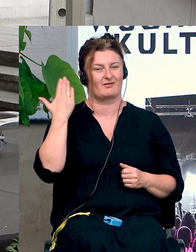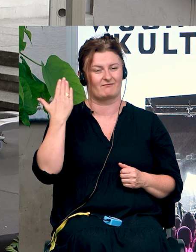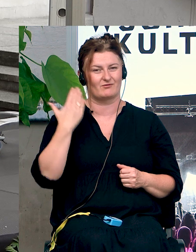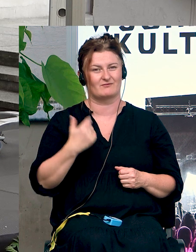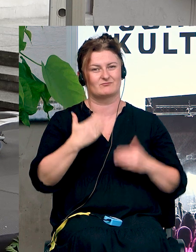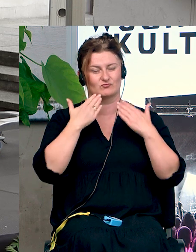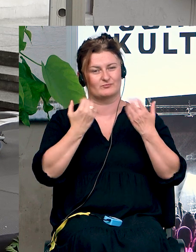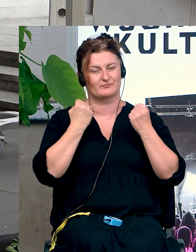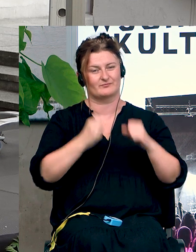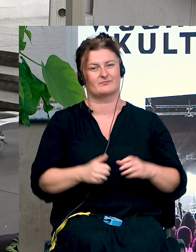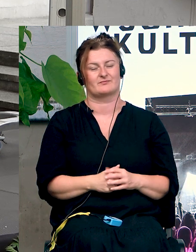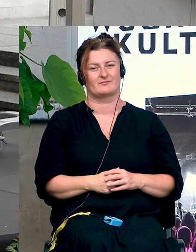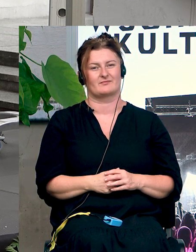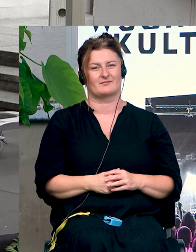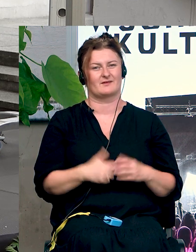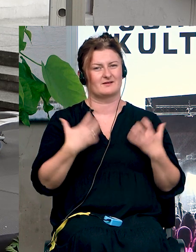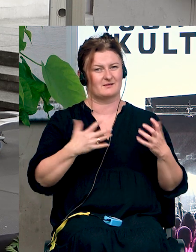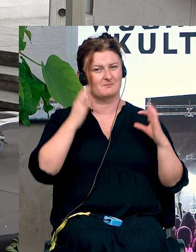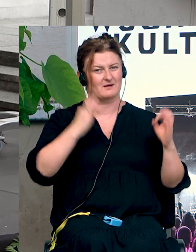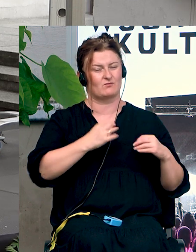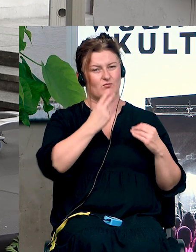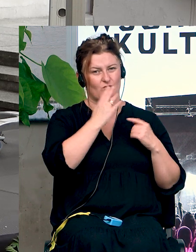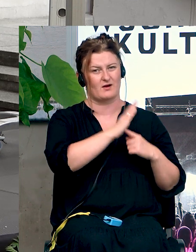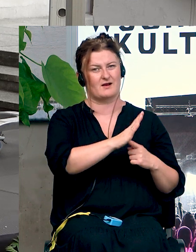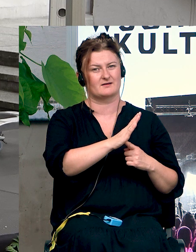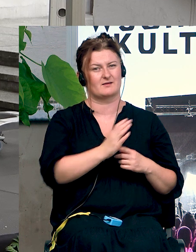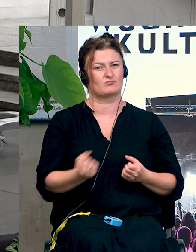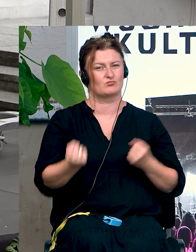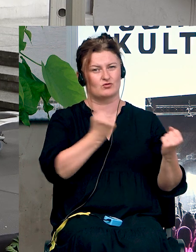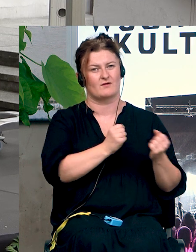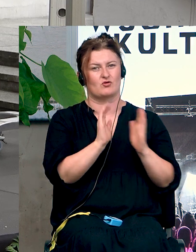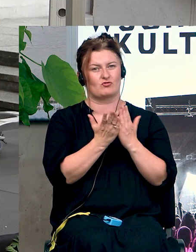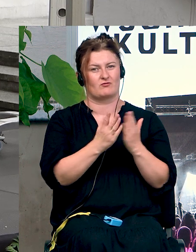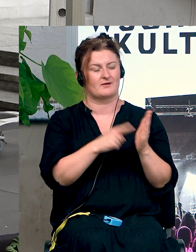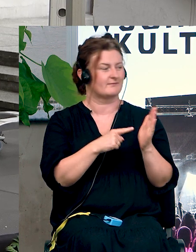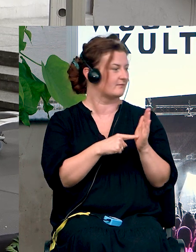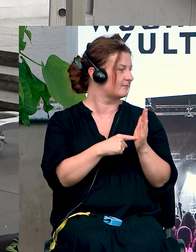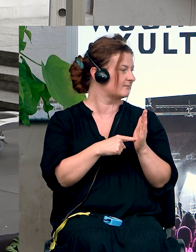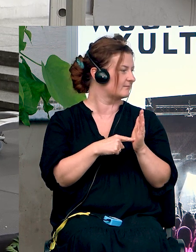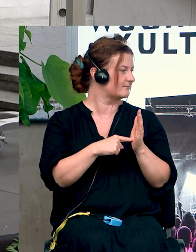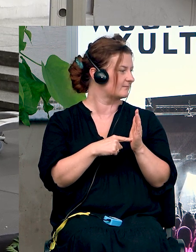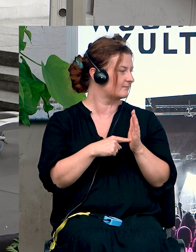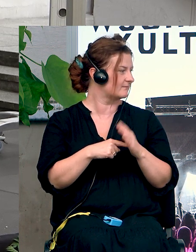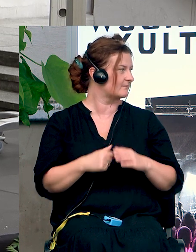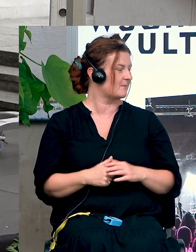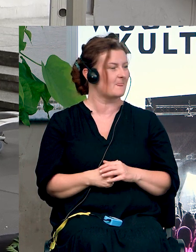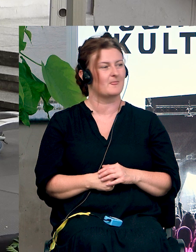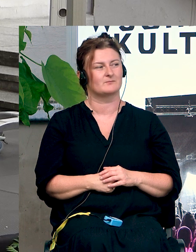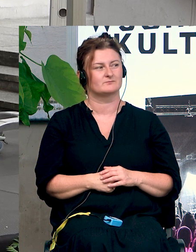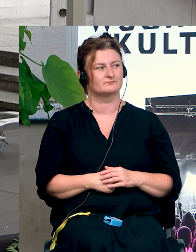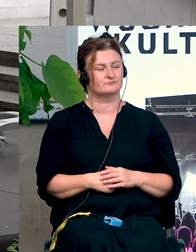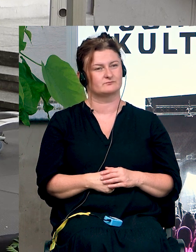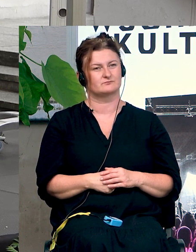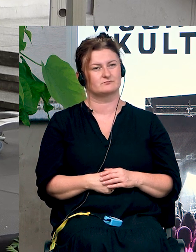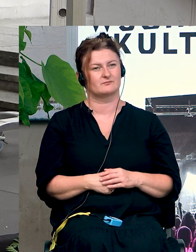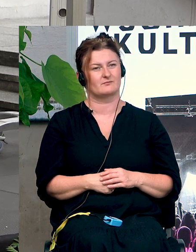Tomasz. Też chciałbym Państwu pokazać, bo też sobie przywiozłem taką książkę z Ukrainy. Fokus, bądźcie takie